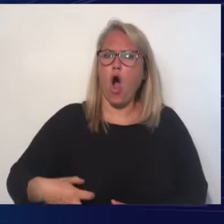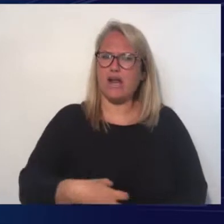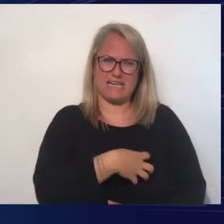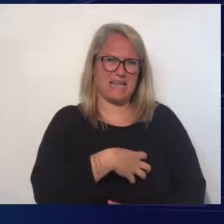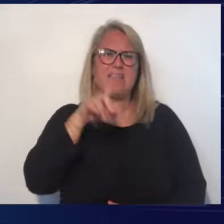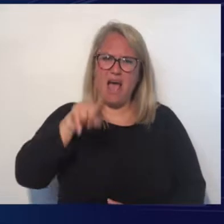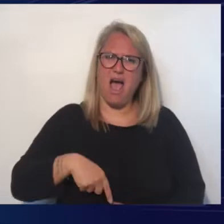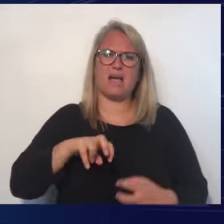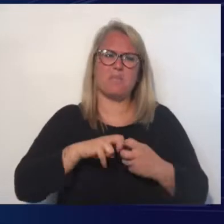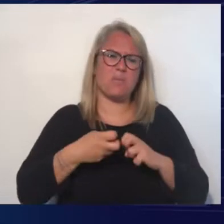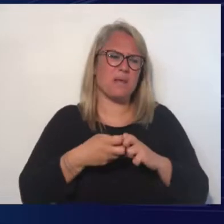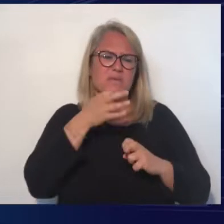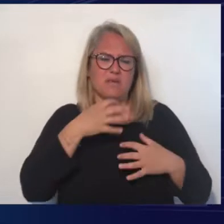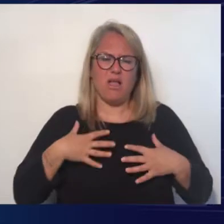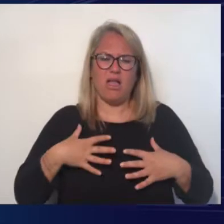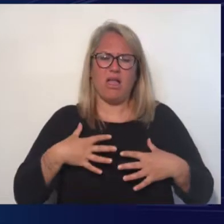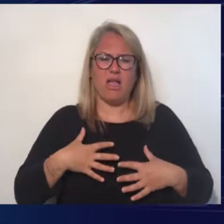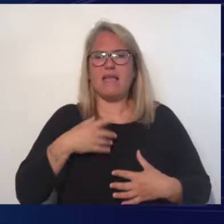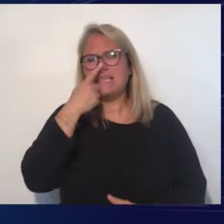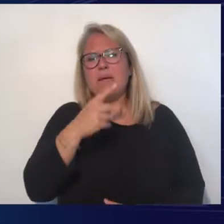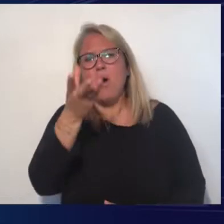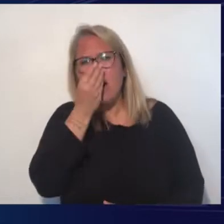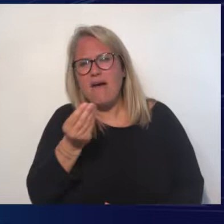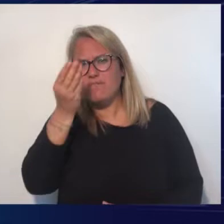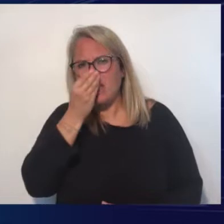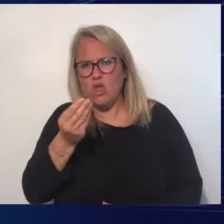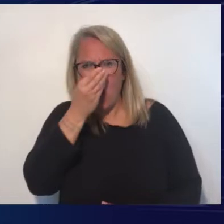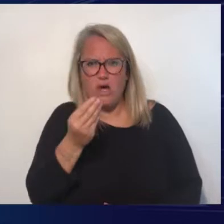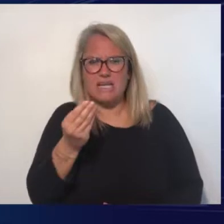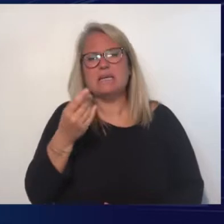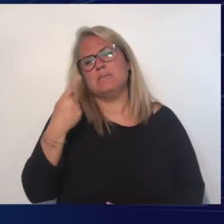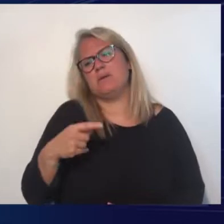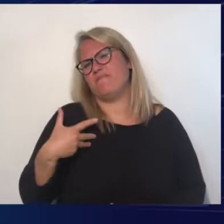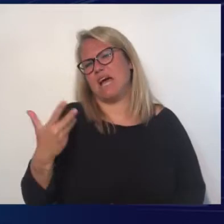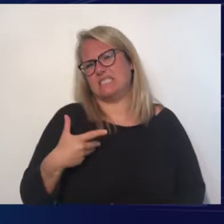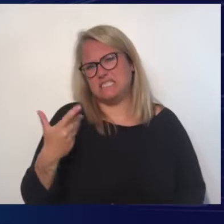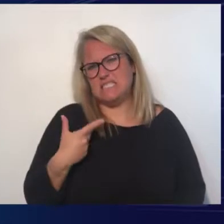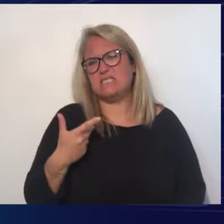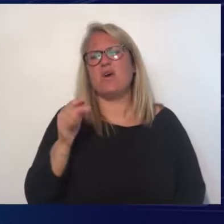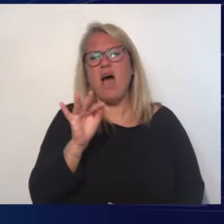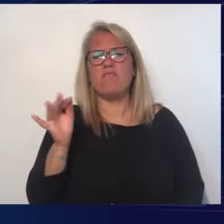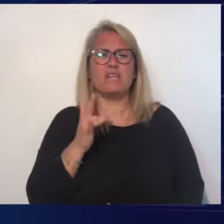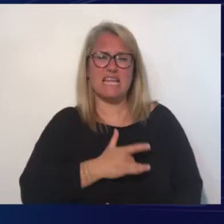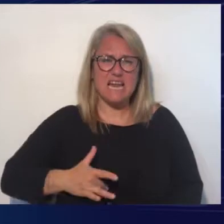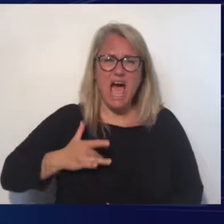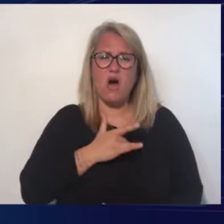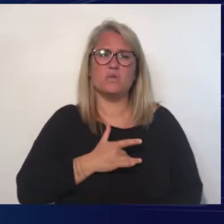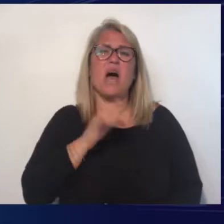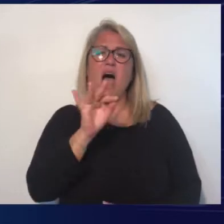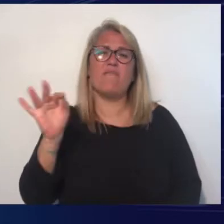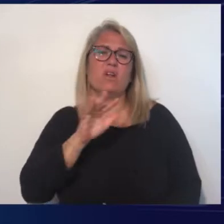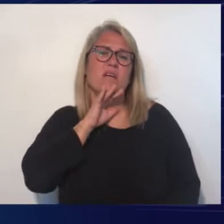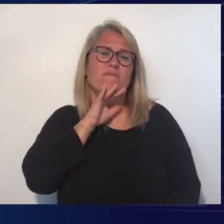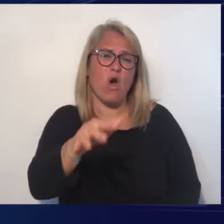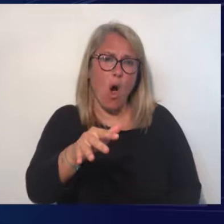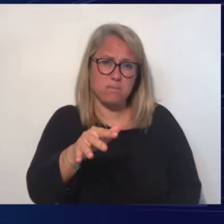sintomi molto molto simili al raffreddore. Questo non solo è fastidioso, ma porta anche facilmente alla nausea e al rischio di vomito.